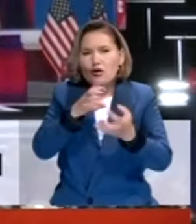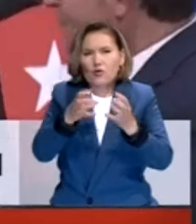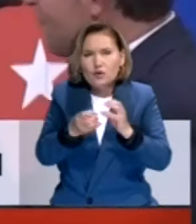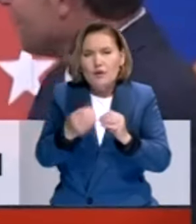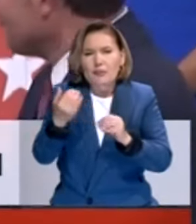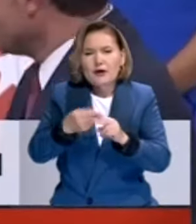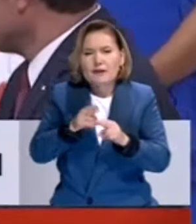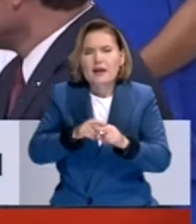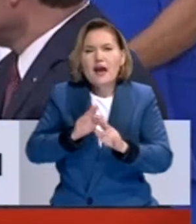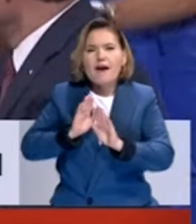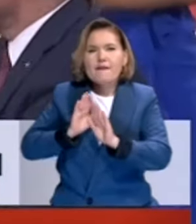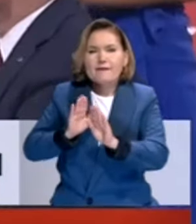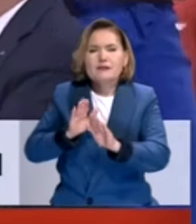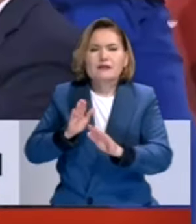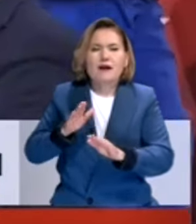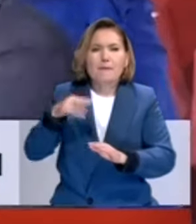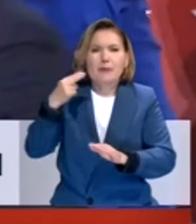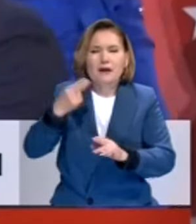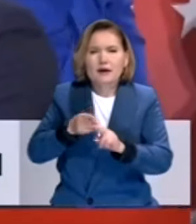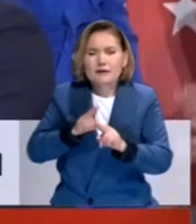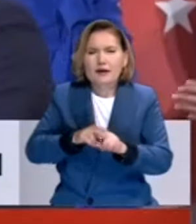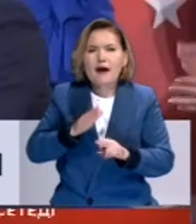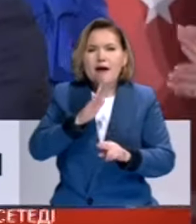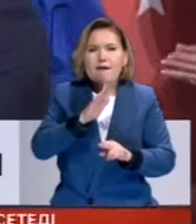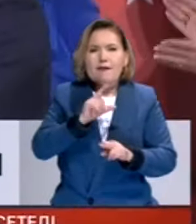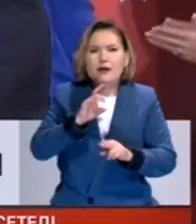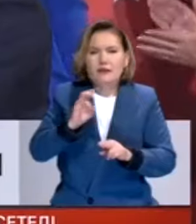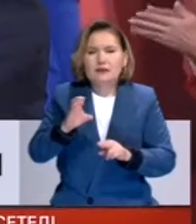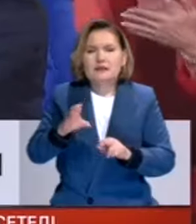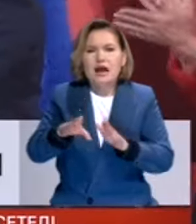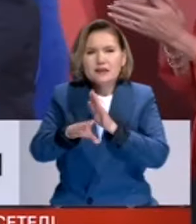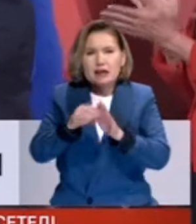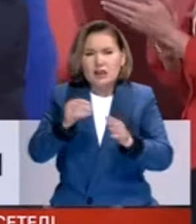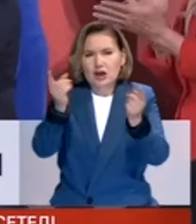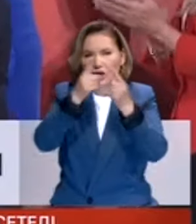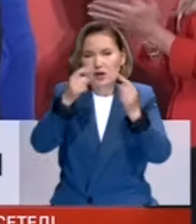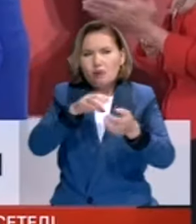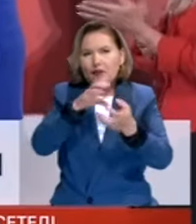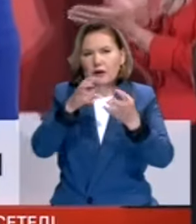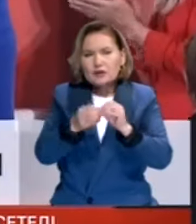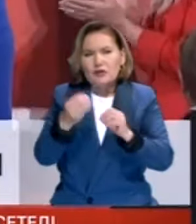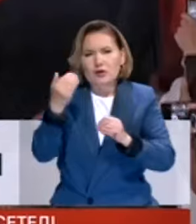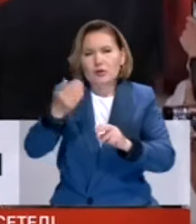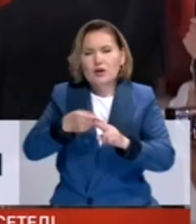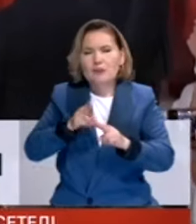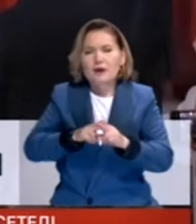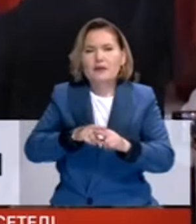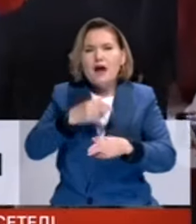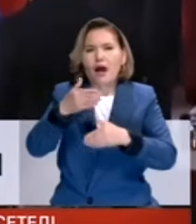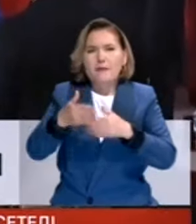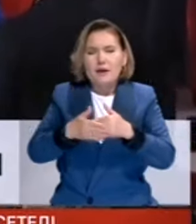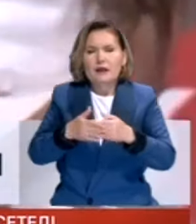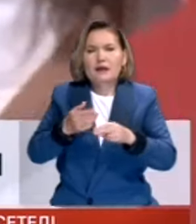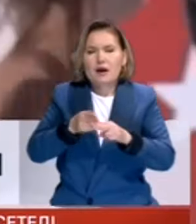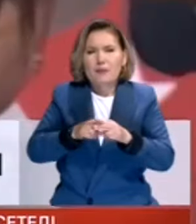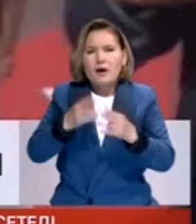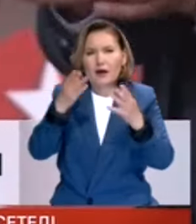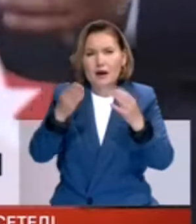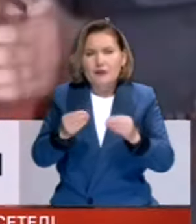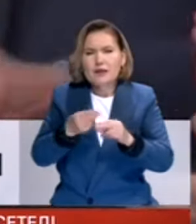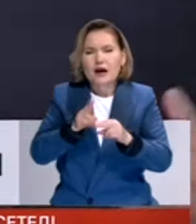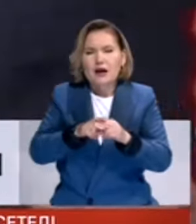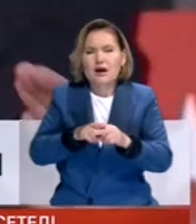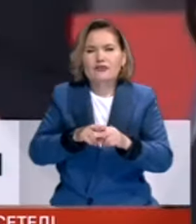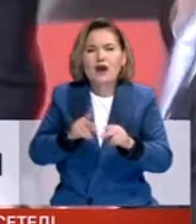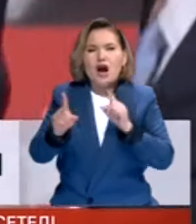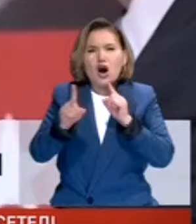Трамп вице-президенттікке сенатор Джеймс Вэнсті таңдағанын жариялады. Естеріңізге сала кетсек, жақында Пенсильваниядағы митинг